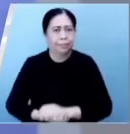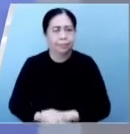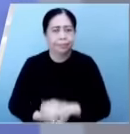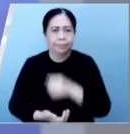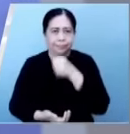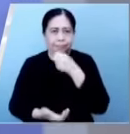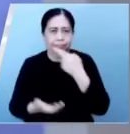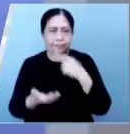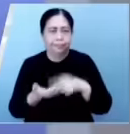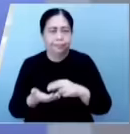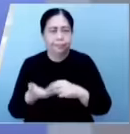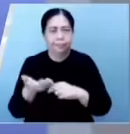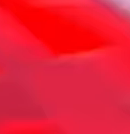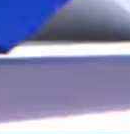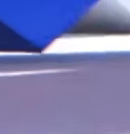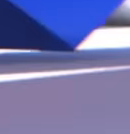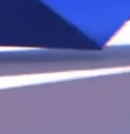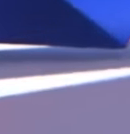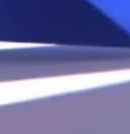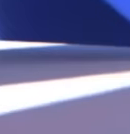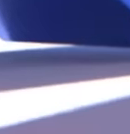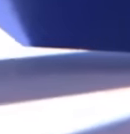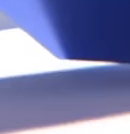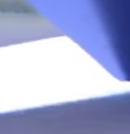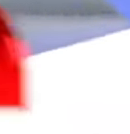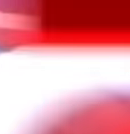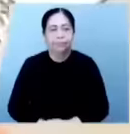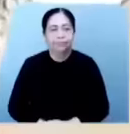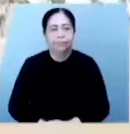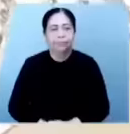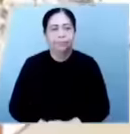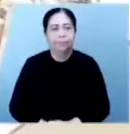ang pagtutok ni Oscar Oida.